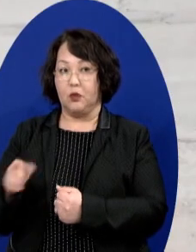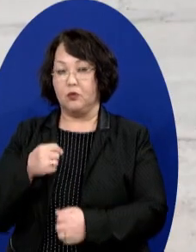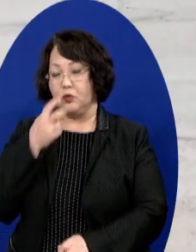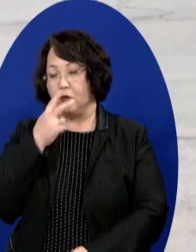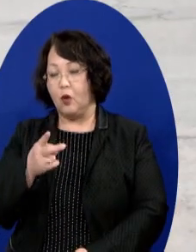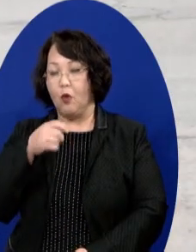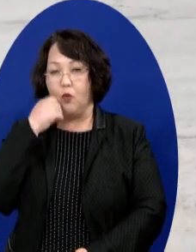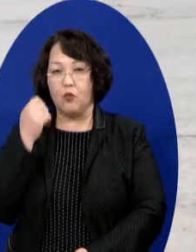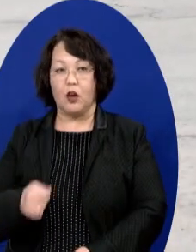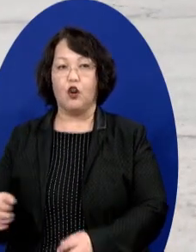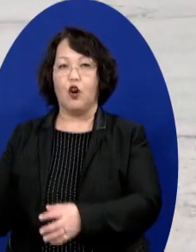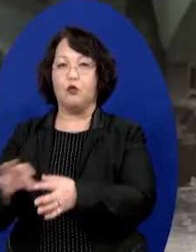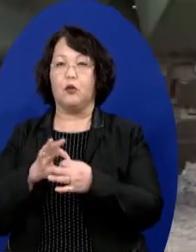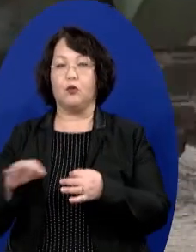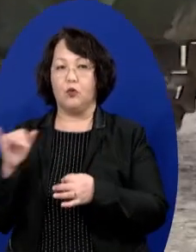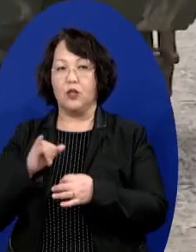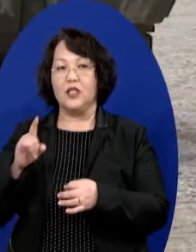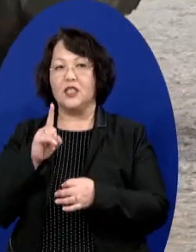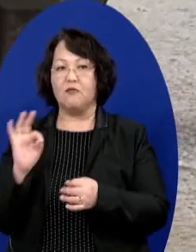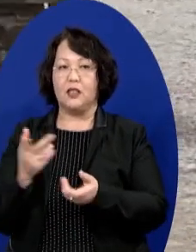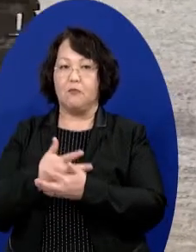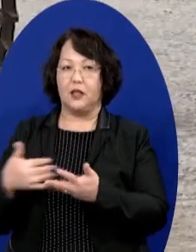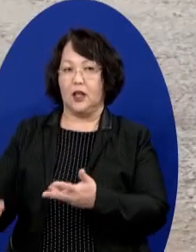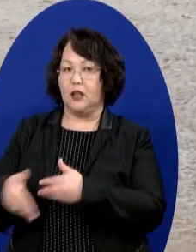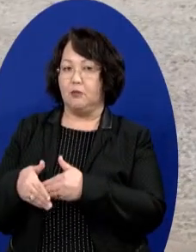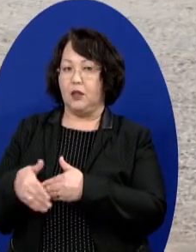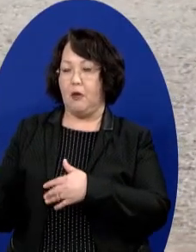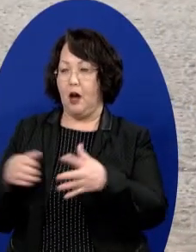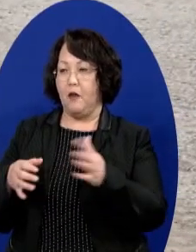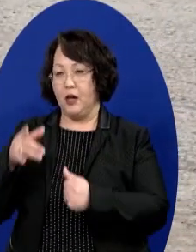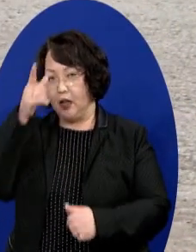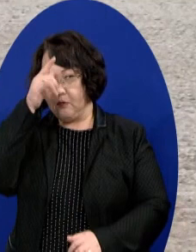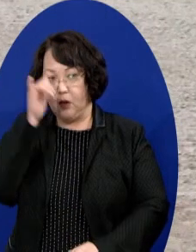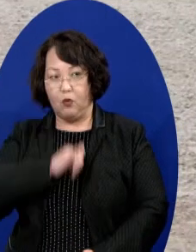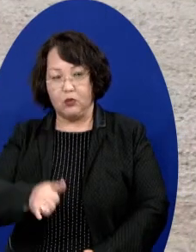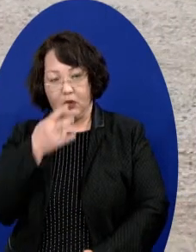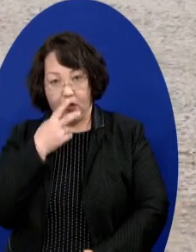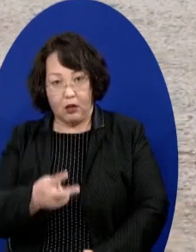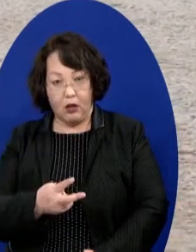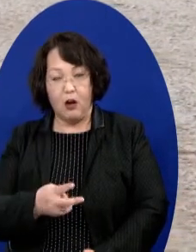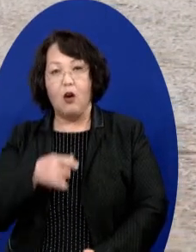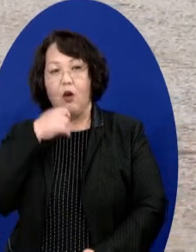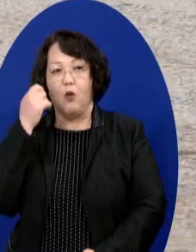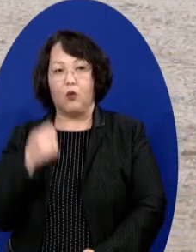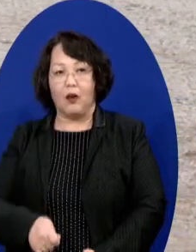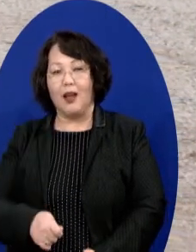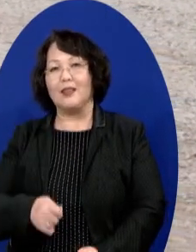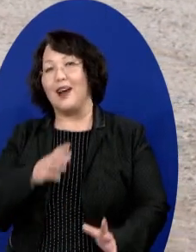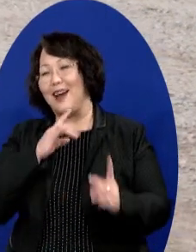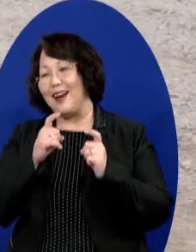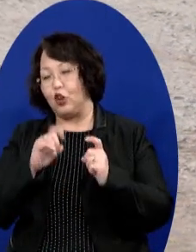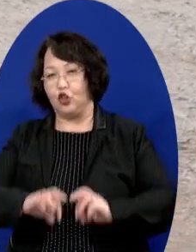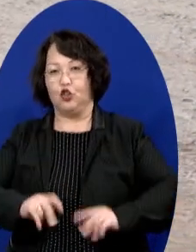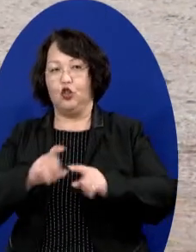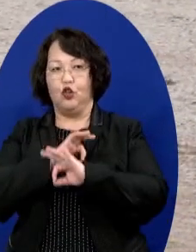Украины холбоотнууд сүүлийн үед зэр зэвсгийн тусламжаа эрс нэмэгдүүлээд байна. Герман улс хүртэл Украины байдалд баримтлаж байсан бодлогодоо эрс өөрчлөлт хийж